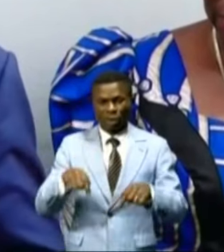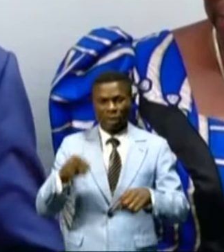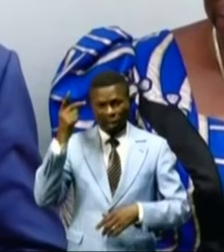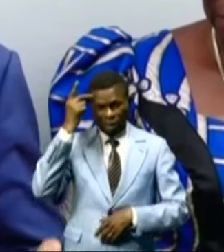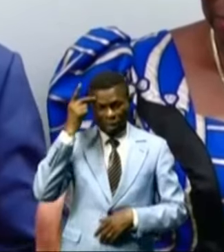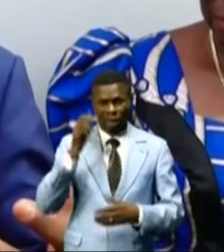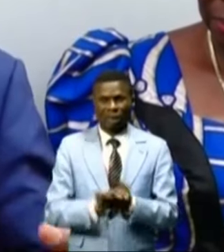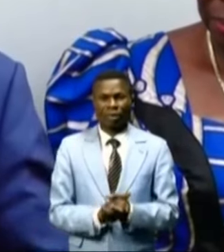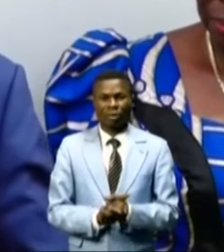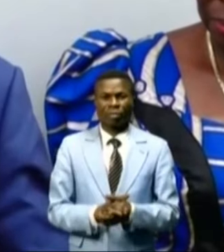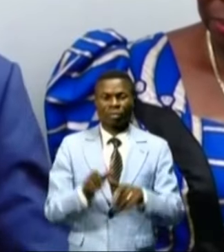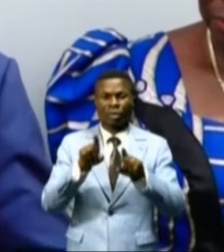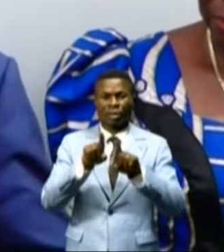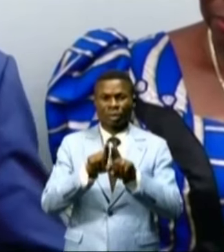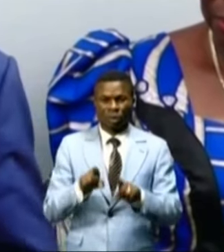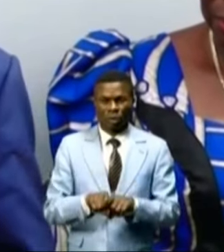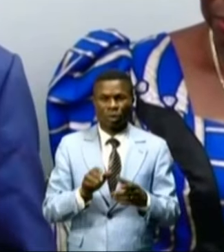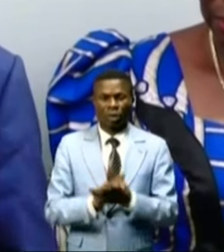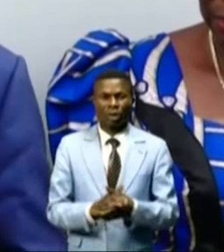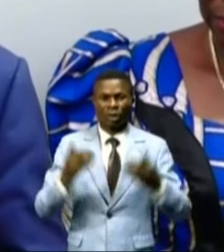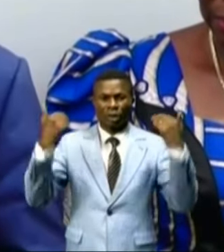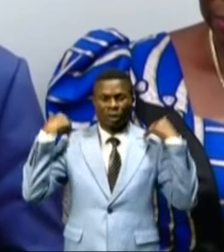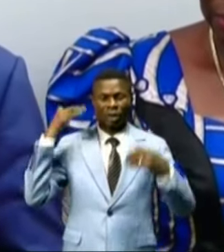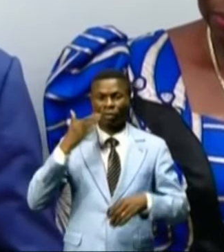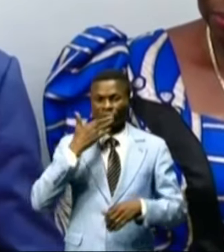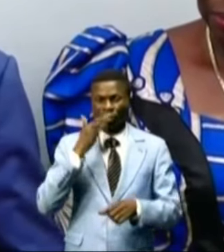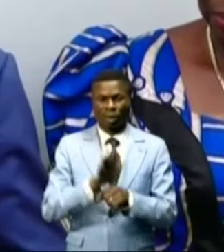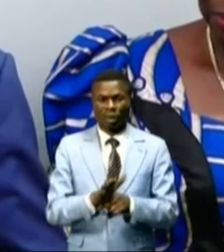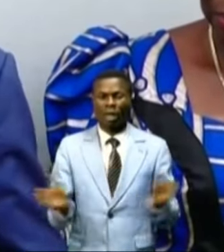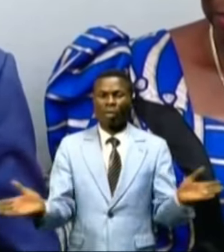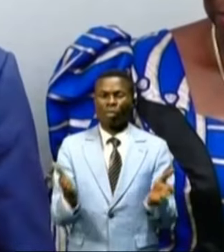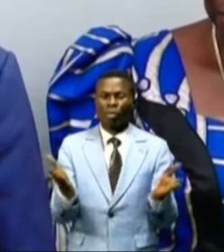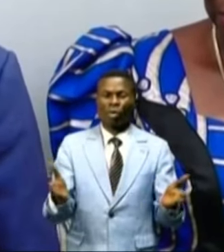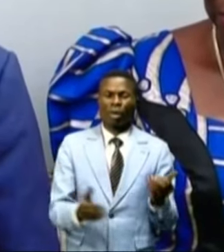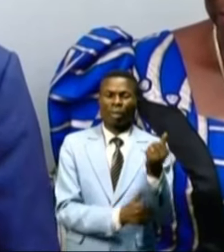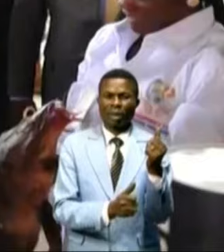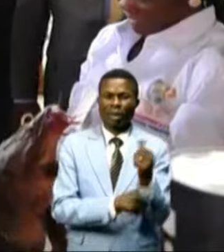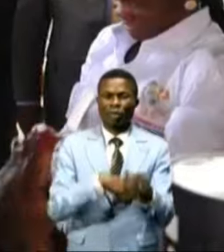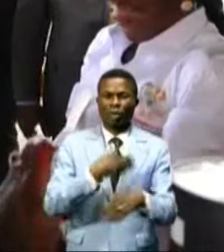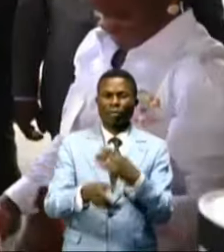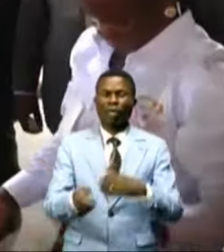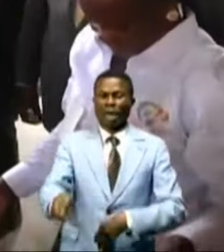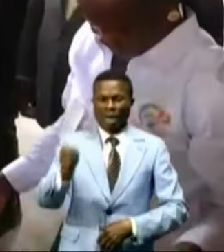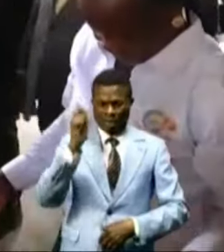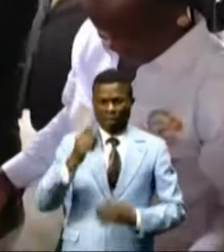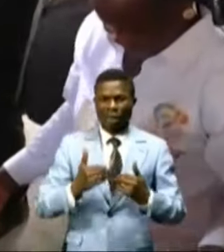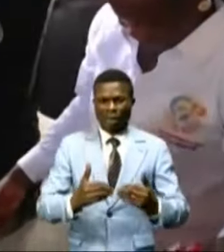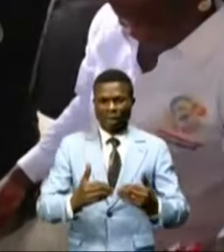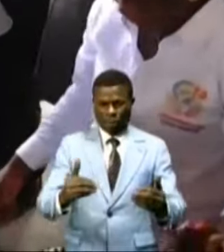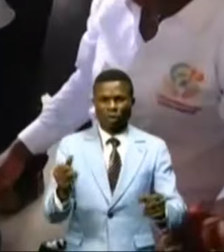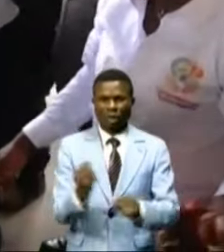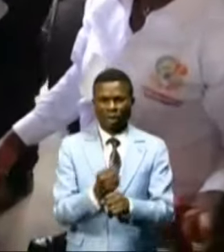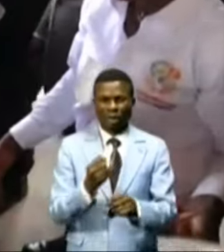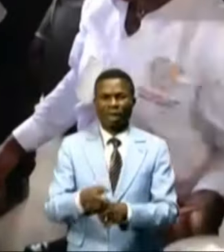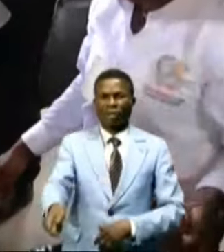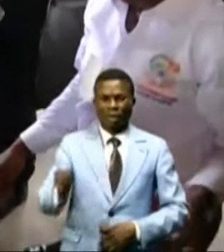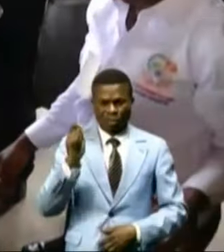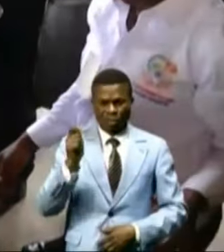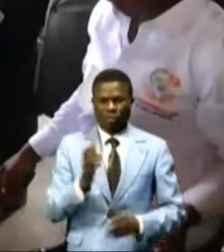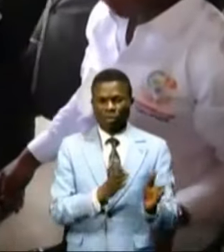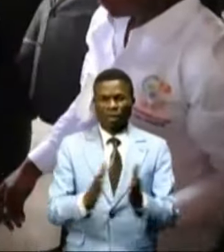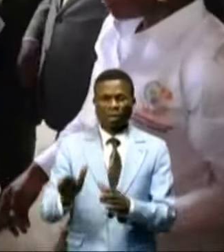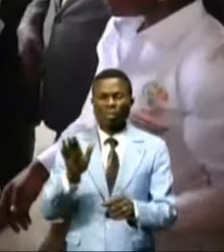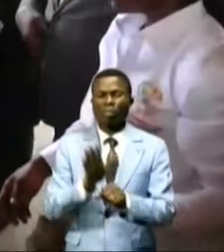Kisangani, dont du chef de l'État, pour encourager les pêcheurs et les pisciculteurs. La RDC, il faut le mentionner, dispose d'un